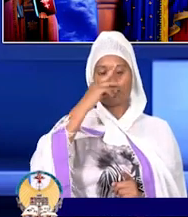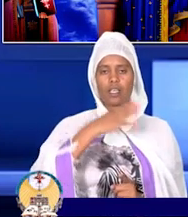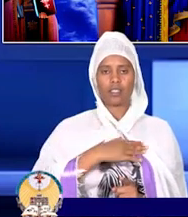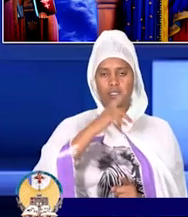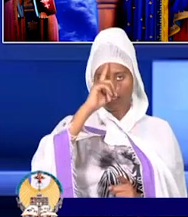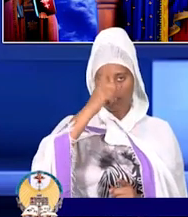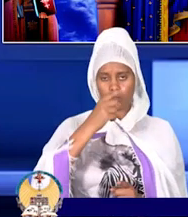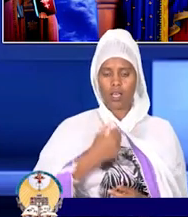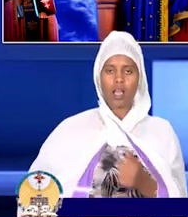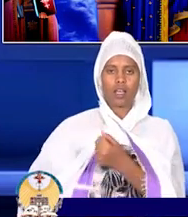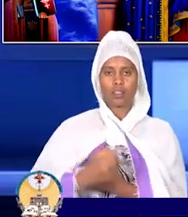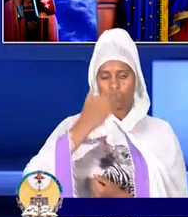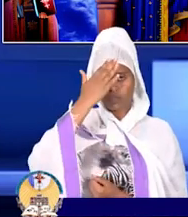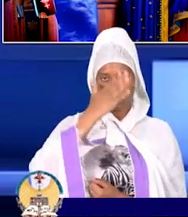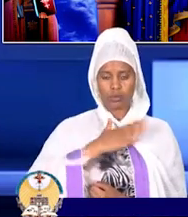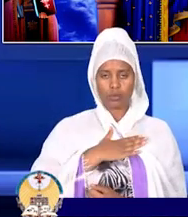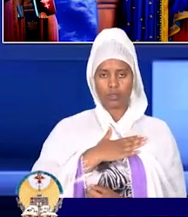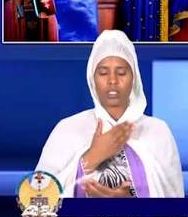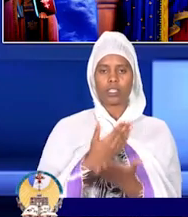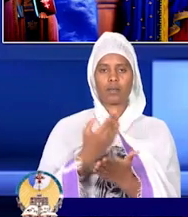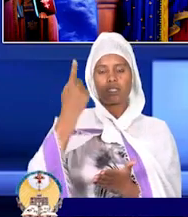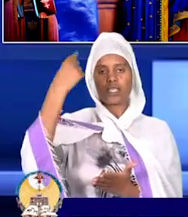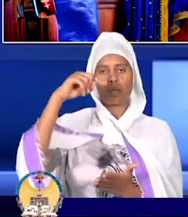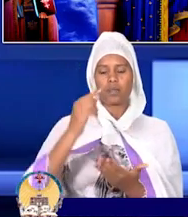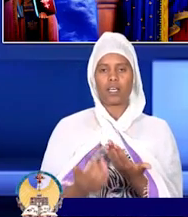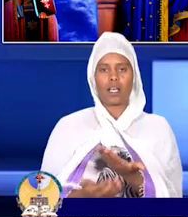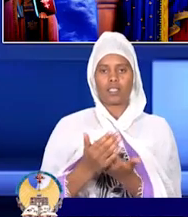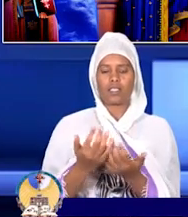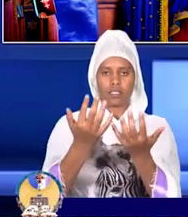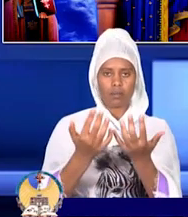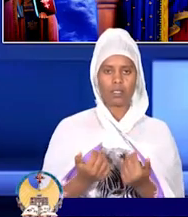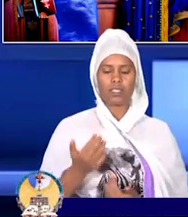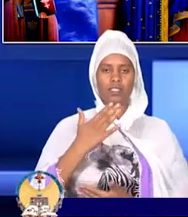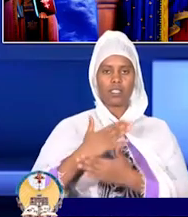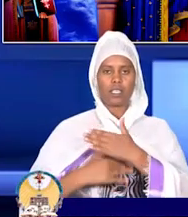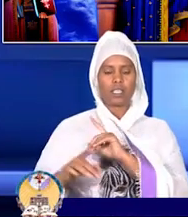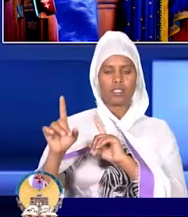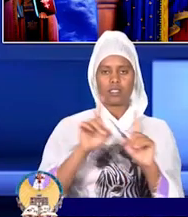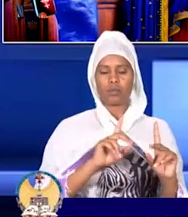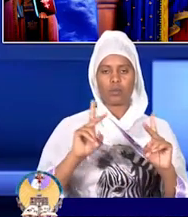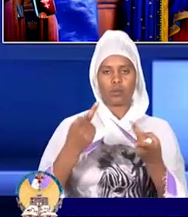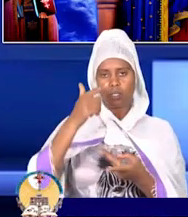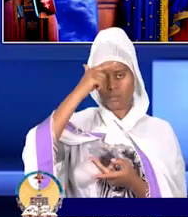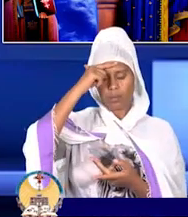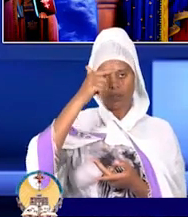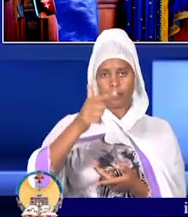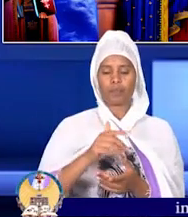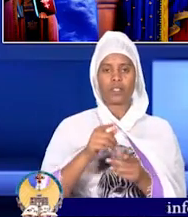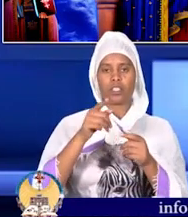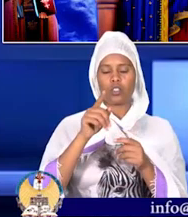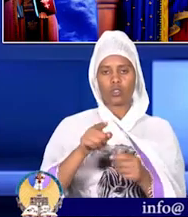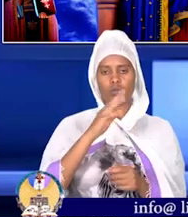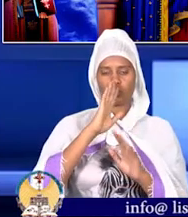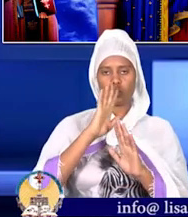ድማ በደሉ ፈሊጡ ሓጢኣቱ ኣሚኑ ካብ እግዚኣብሔር ረድኤት ክቕበል ንዝደሊ ሰብ ወይ ከዓ